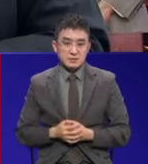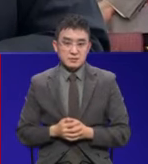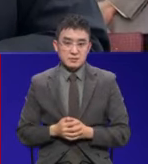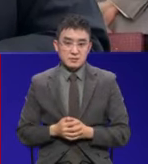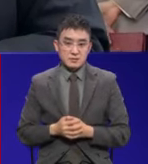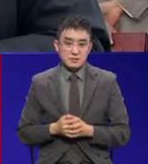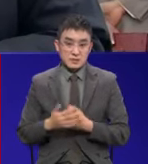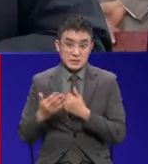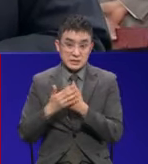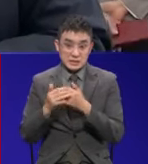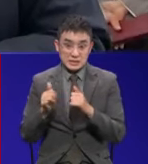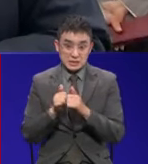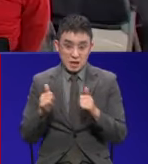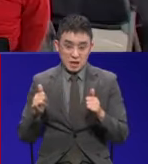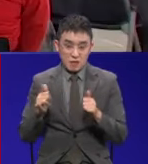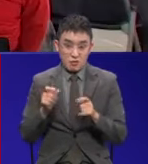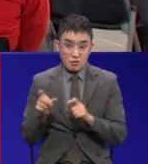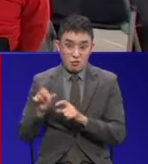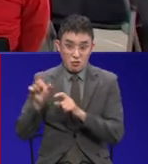것 같네요.